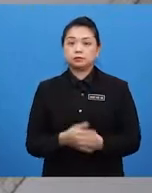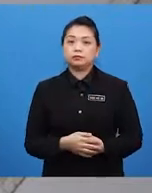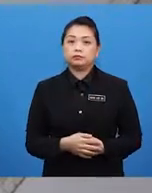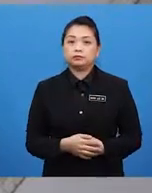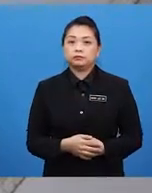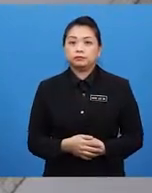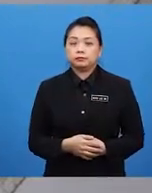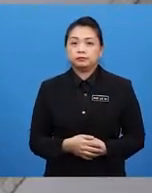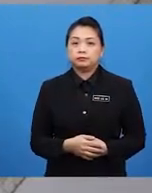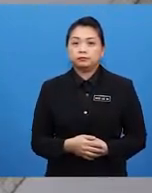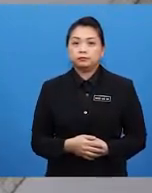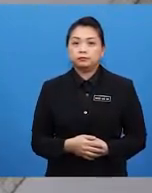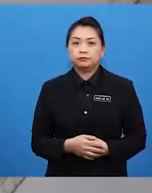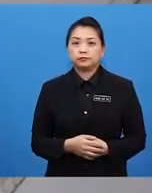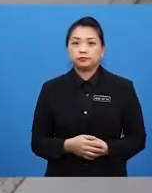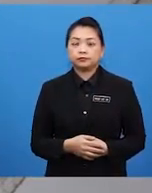hai hai